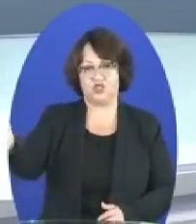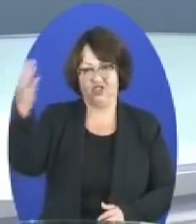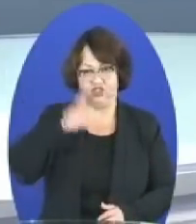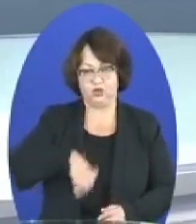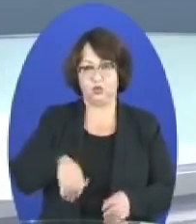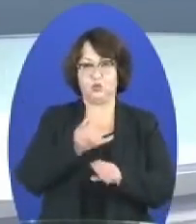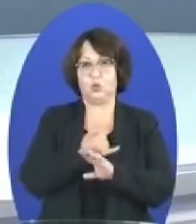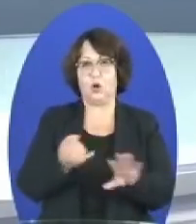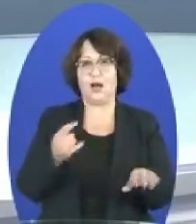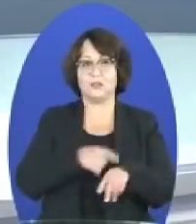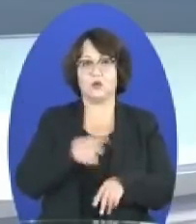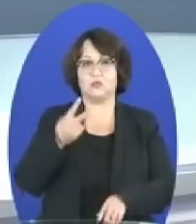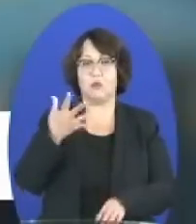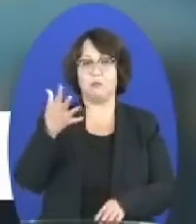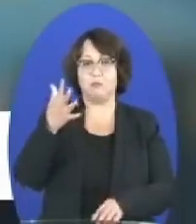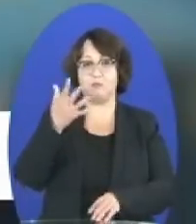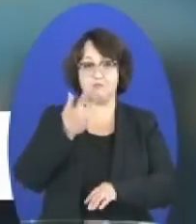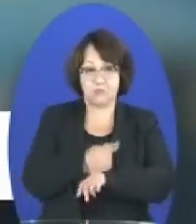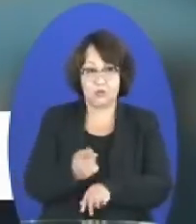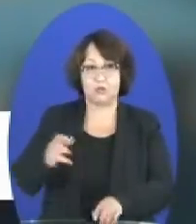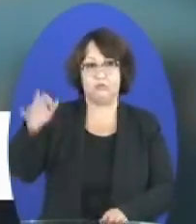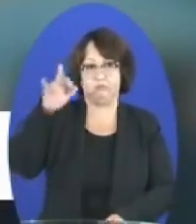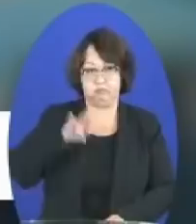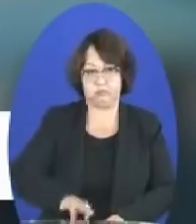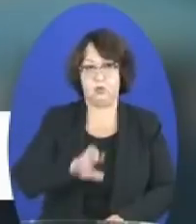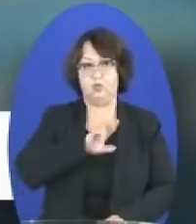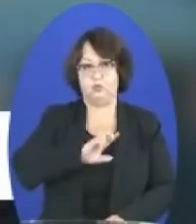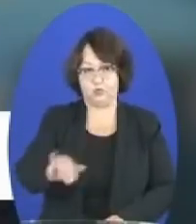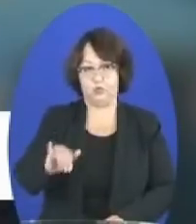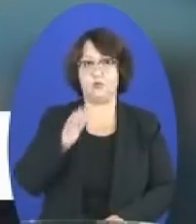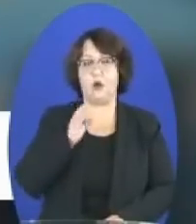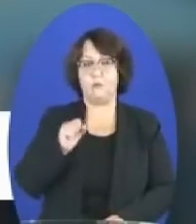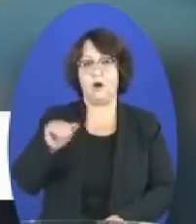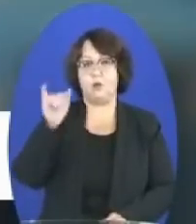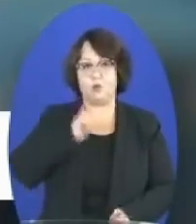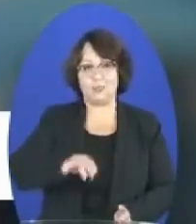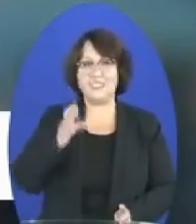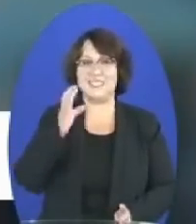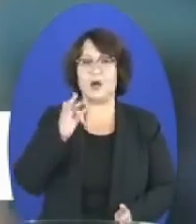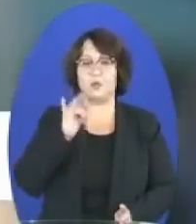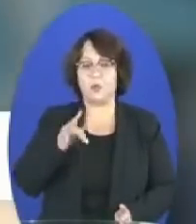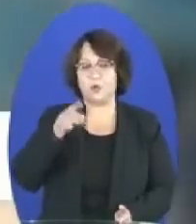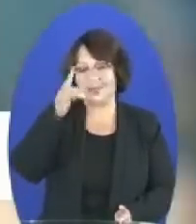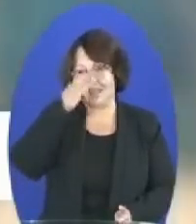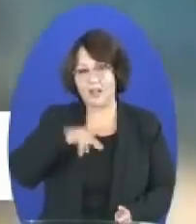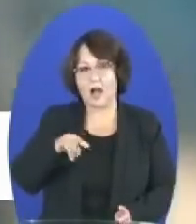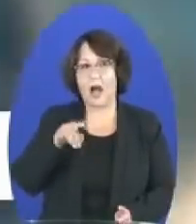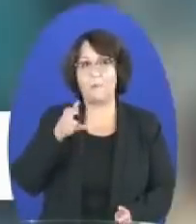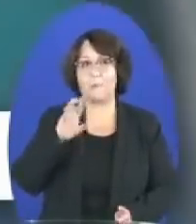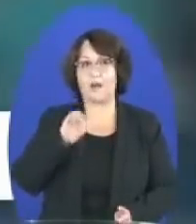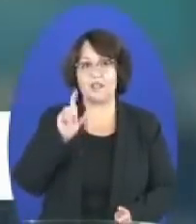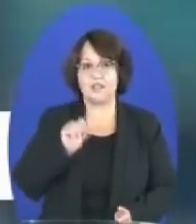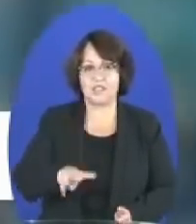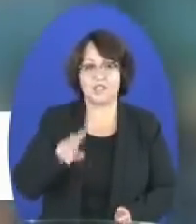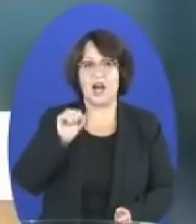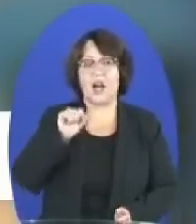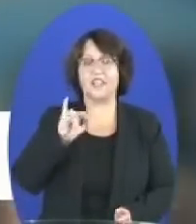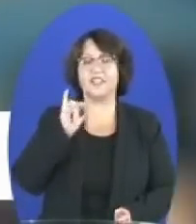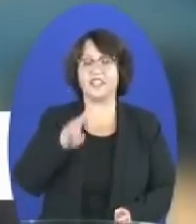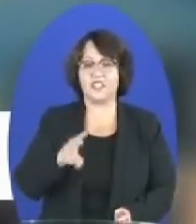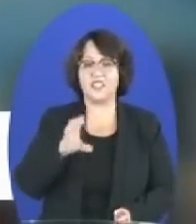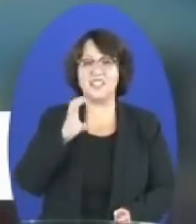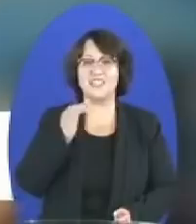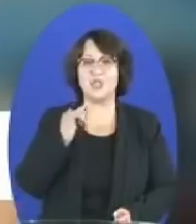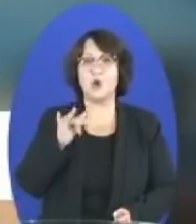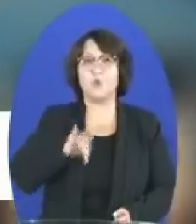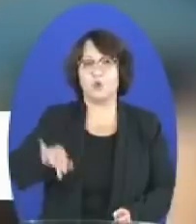минутанд буян тухайд газардлаа. Энэ тусгай үүргийн нислэгээр Америкийн нэгдсэн улс, Сингапур, Таиланд, Бразил, Аргентин улсад байсан иргэдэд авчирж байгаа юм.